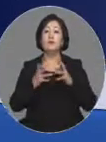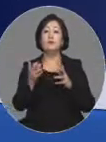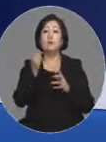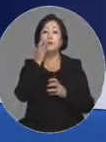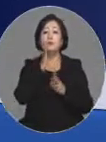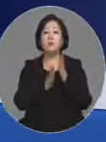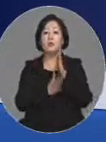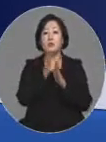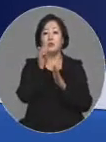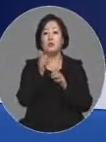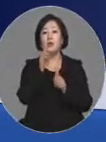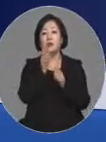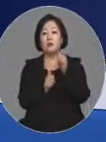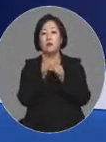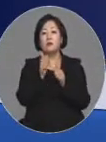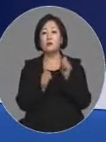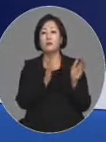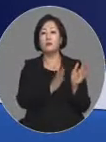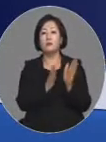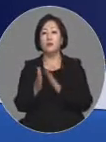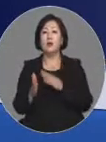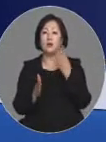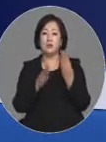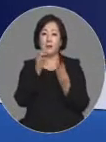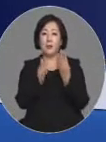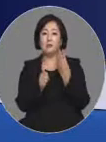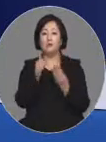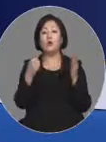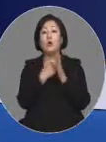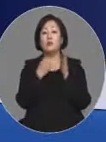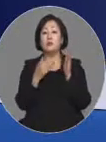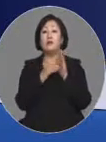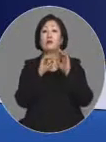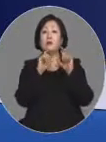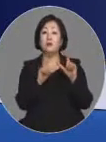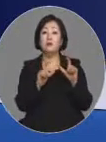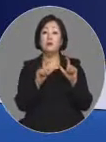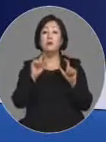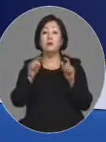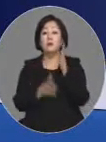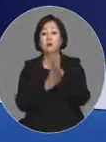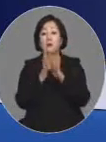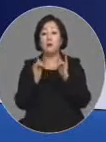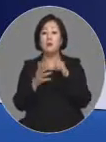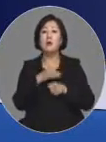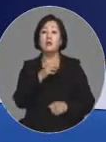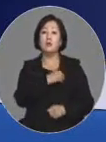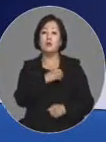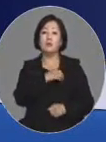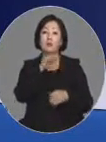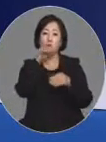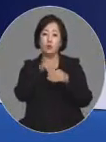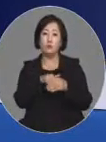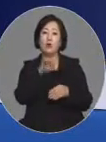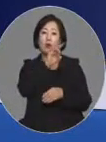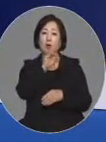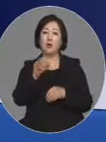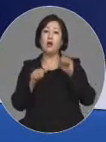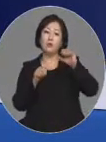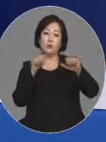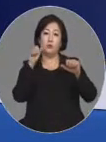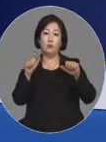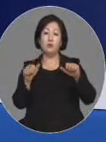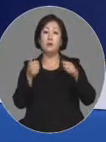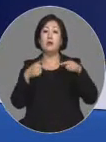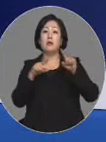국민의힘 울산시장 경선 구도가 4파전으로 확정됐습니다. 시민과 당원 투표 각각 50%씩을